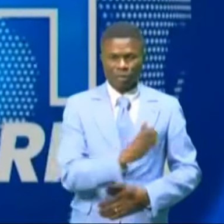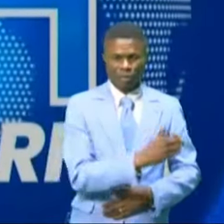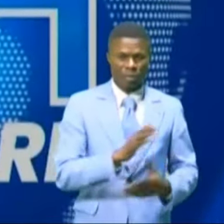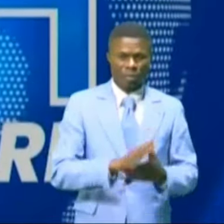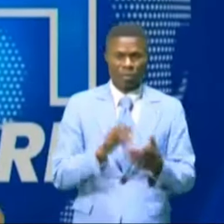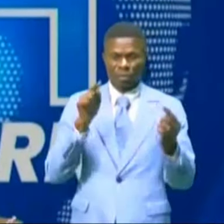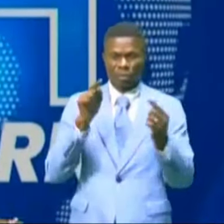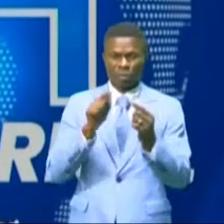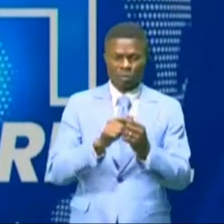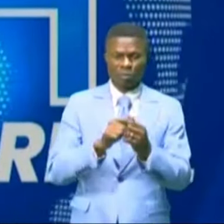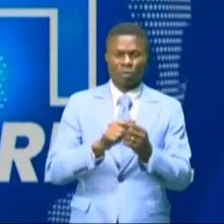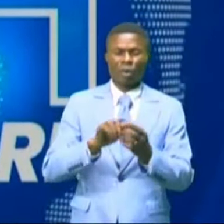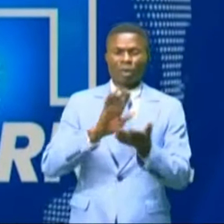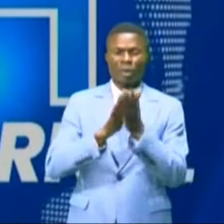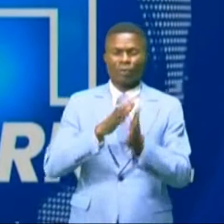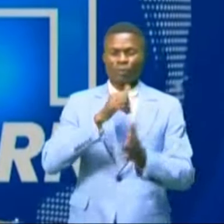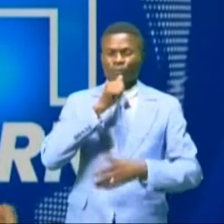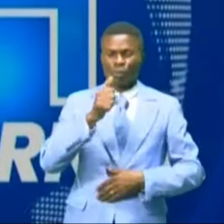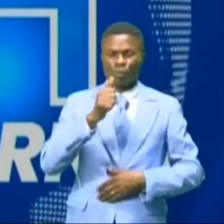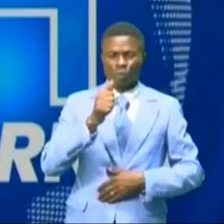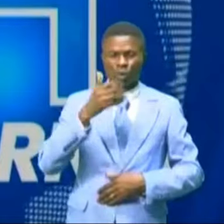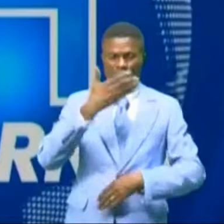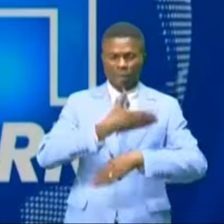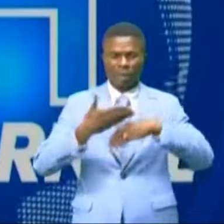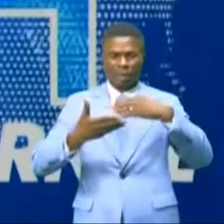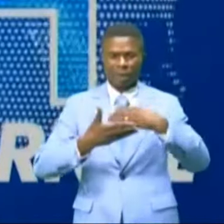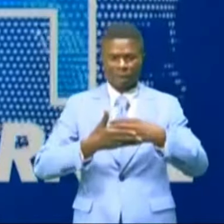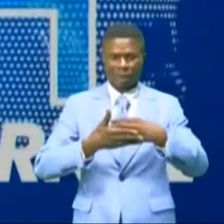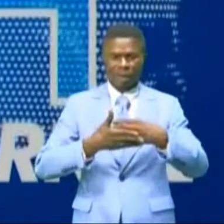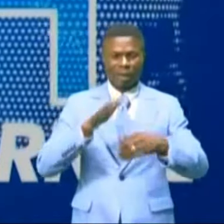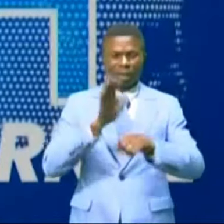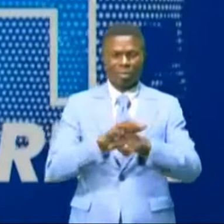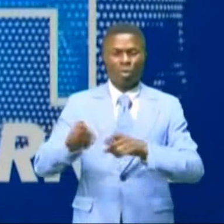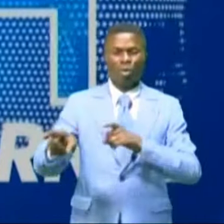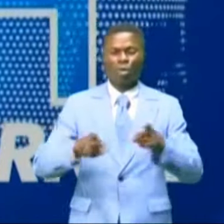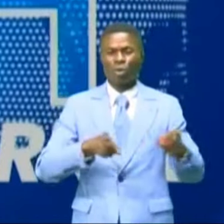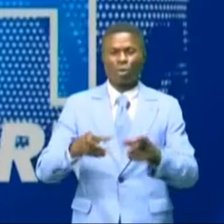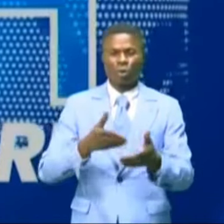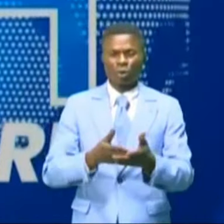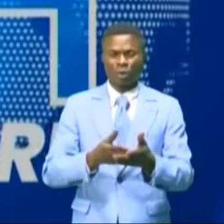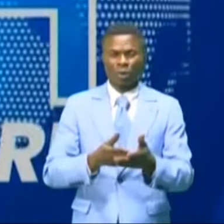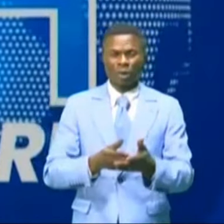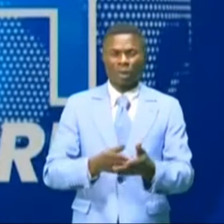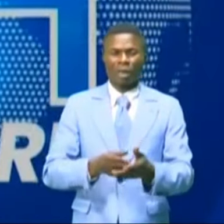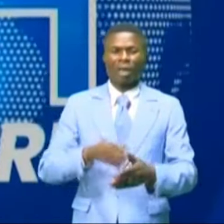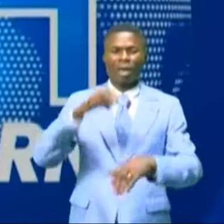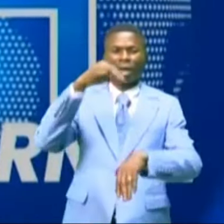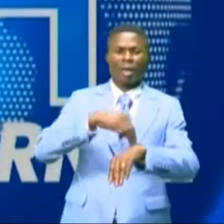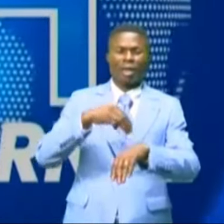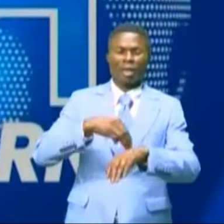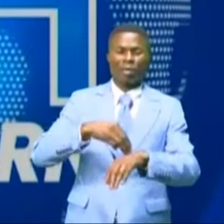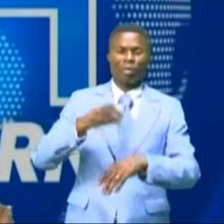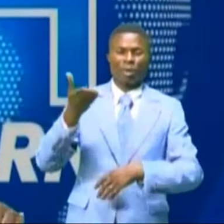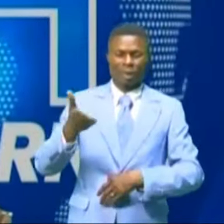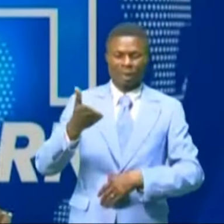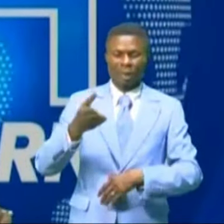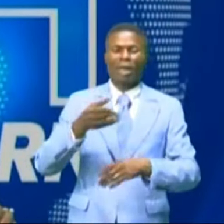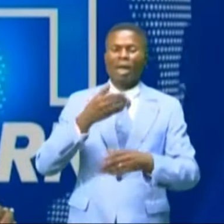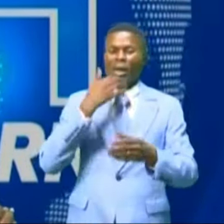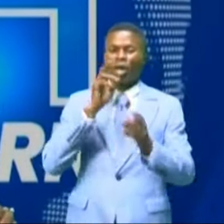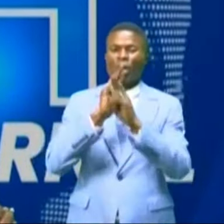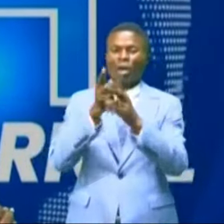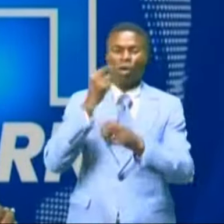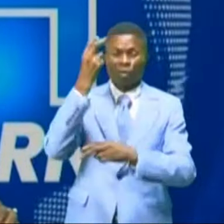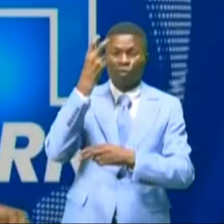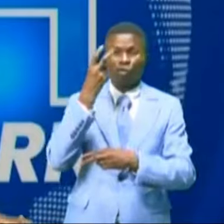Vers la modernisation des infrastructures multisectorielles du port de Matadi, c'est l'une des retombées positives du dernier voyage